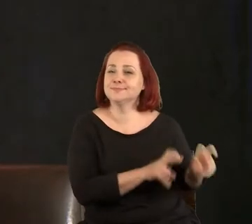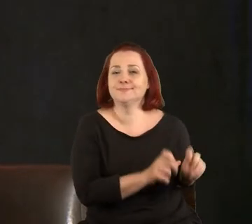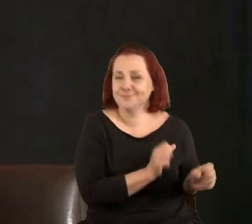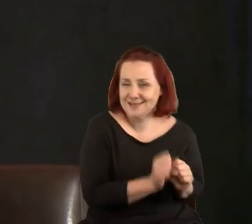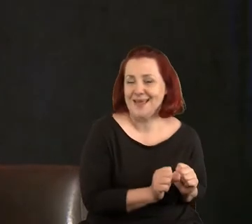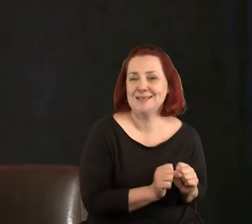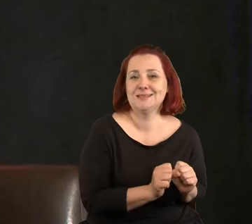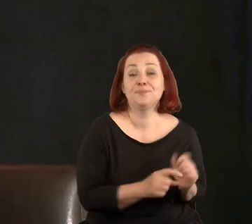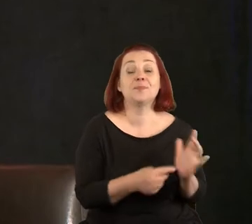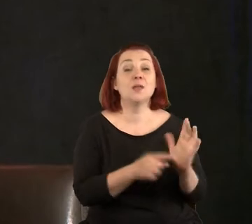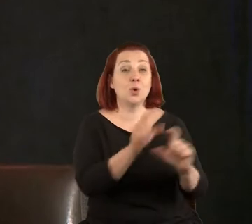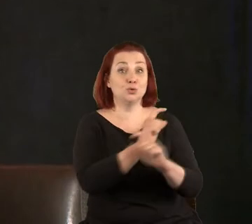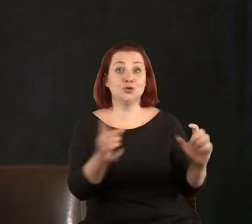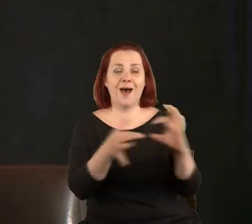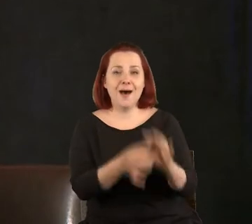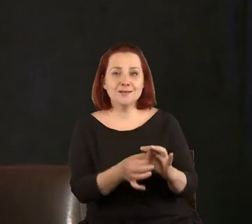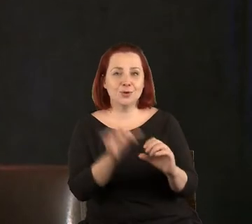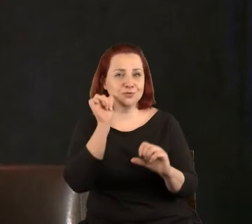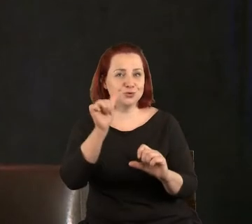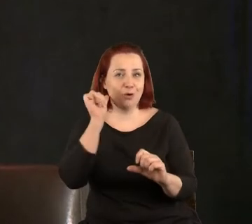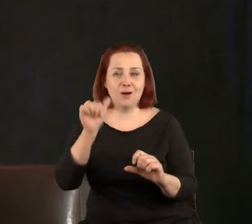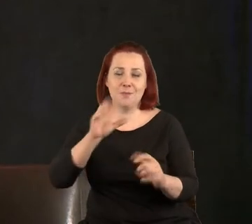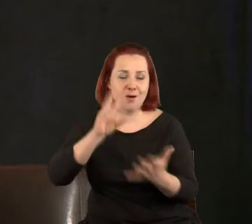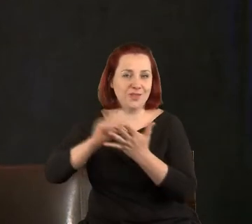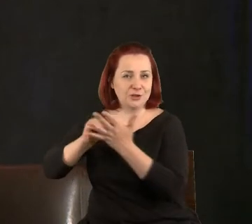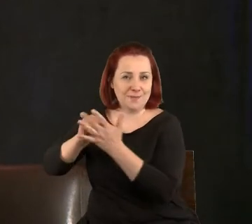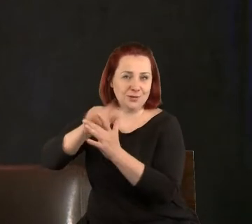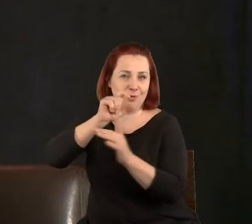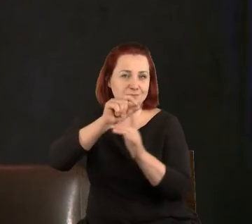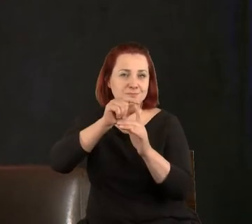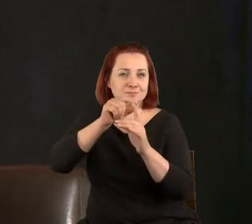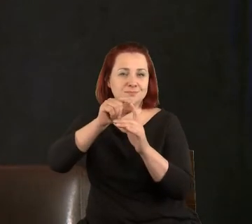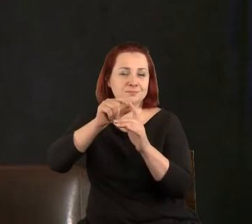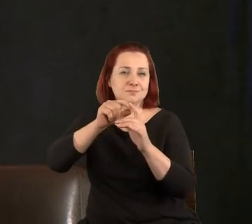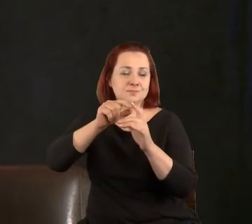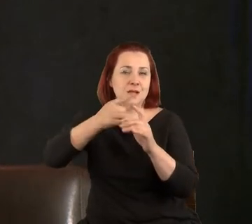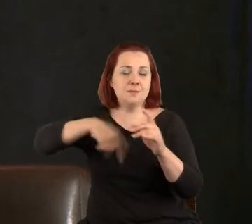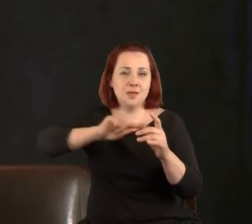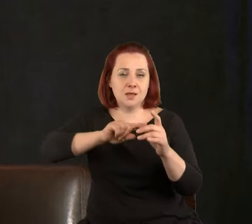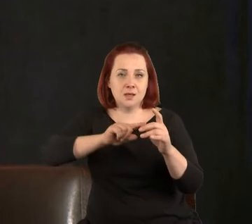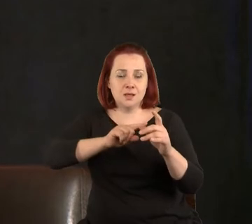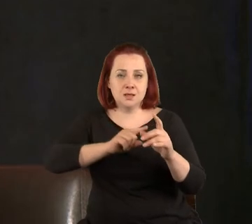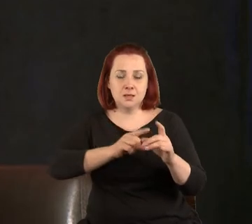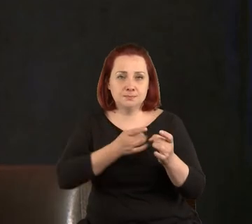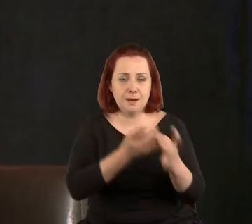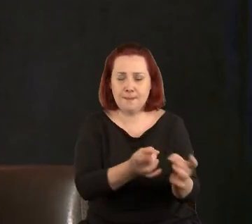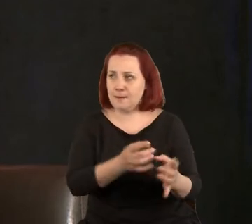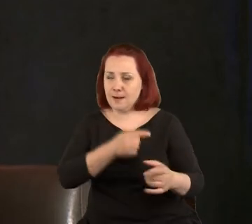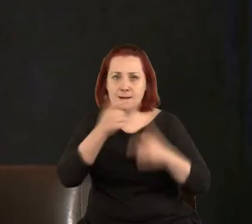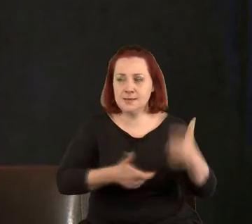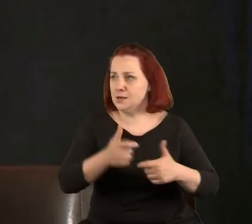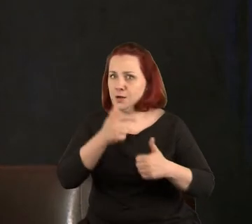czym mówisz w kontekście czasu, to jest to, co się przewija od wczoraj, tak? Że my tak biegniemy, pędzimy i tego czasu nam brakuje i w